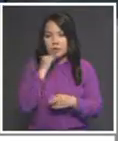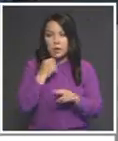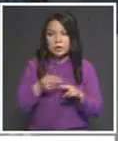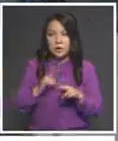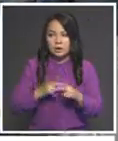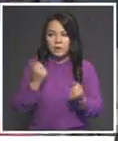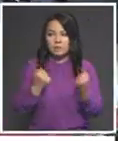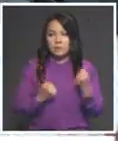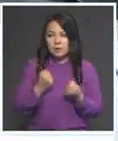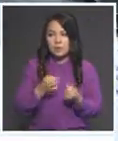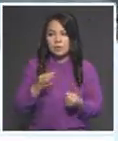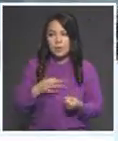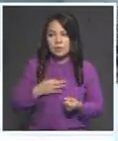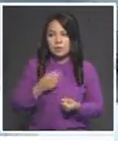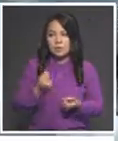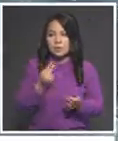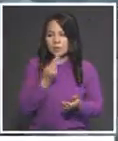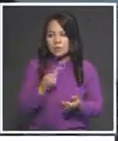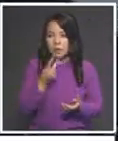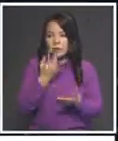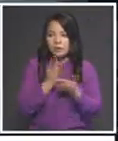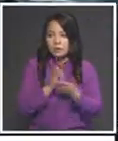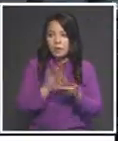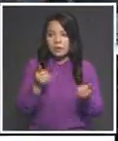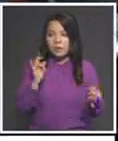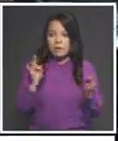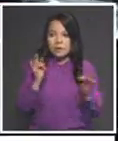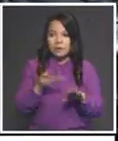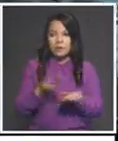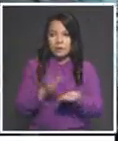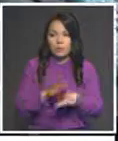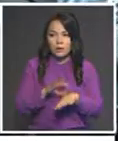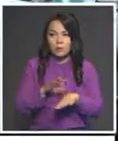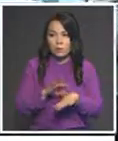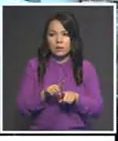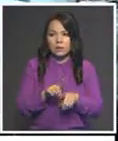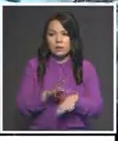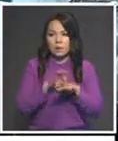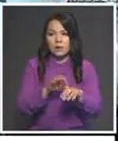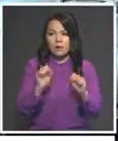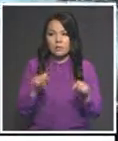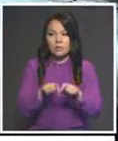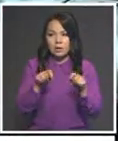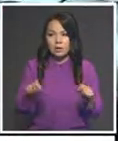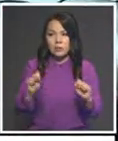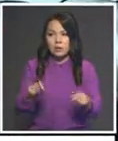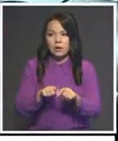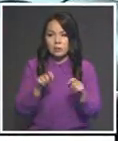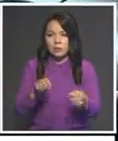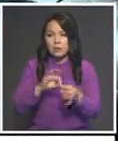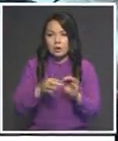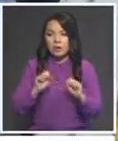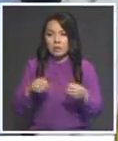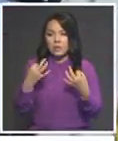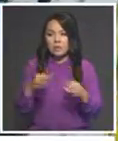көлік түсі, ақ, оның жүргізушілері дабылды тек ауыр жағдайдағы науқастарға барған кезде ғана қосуға мүмкіндігі